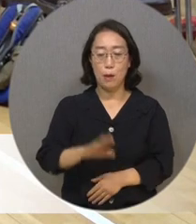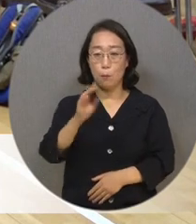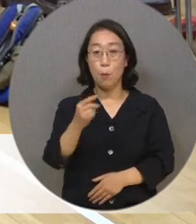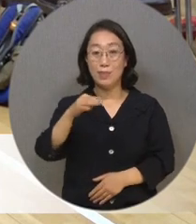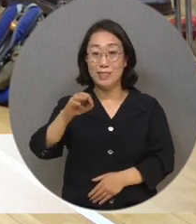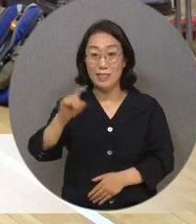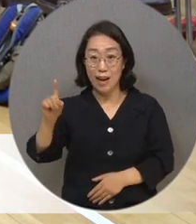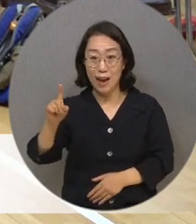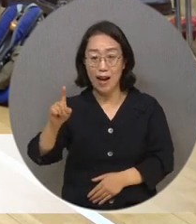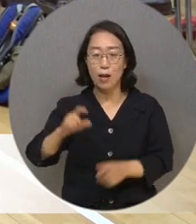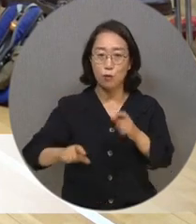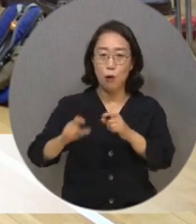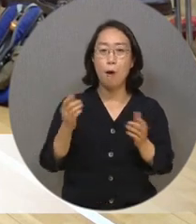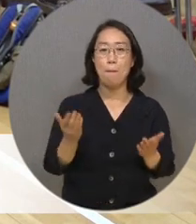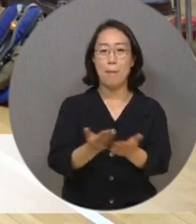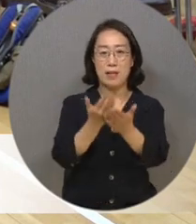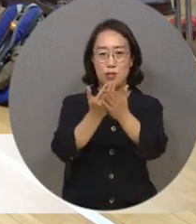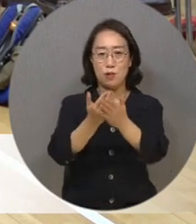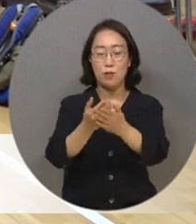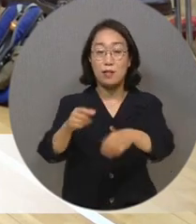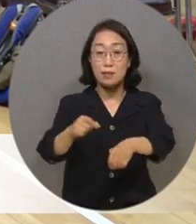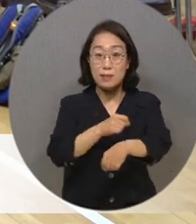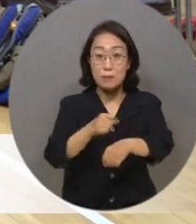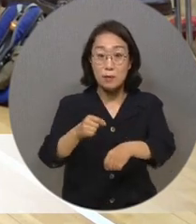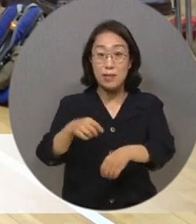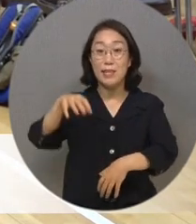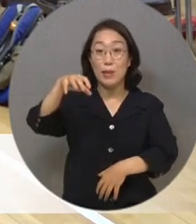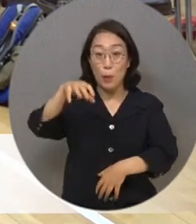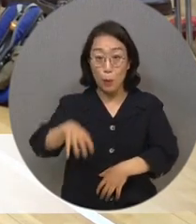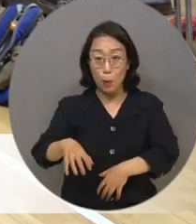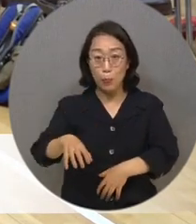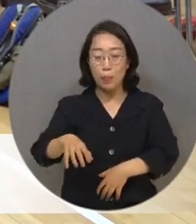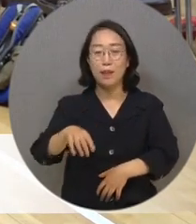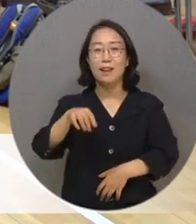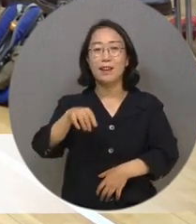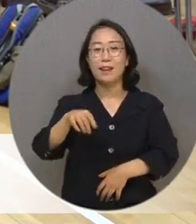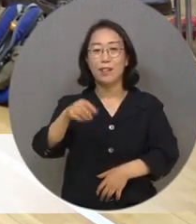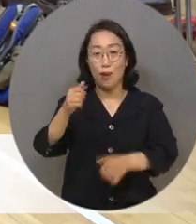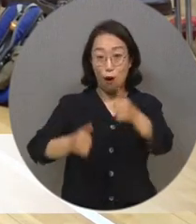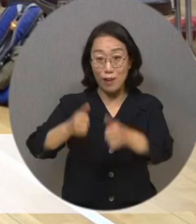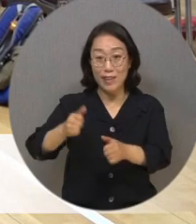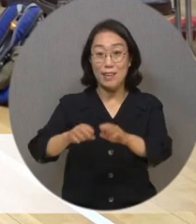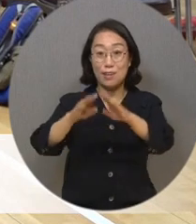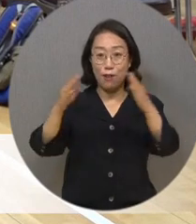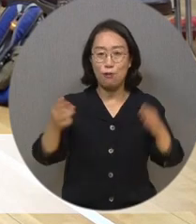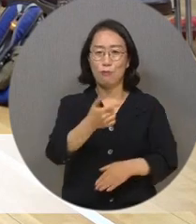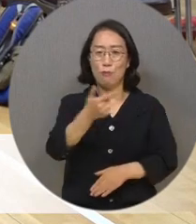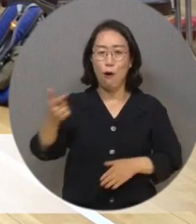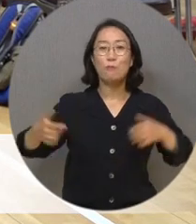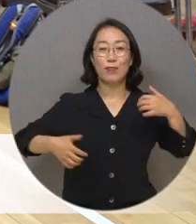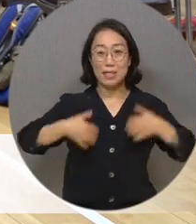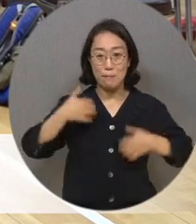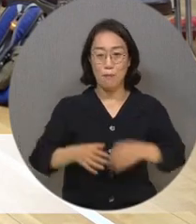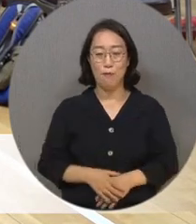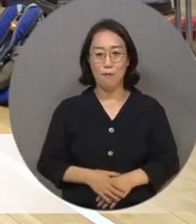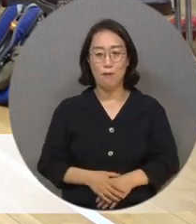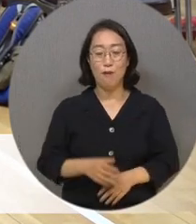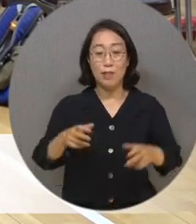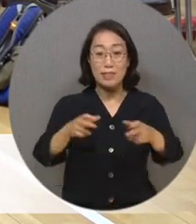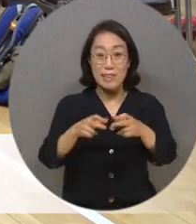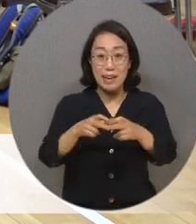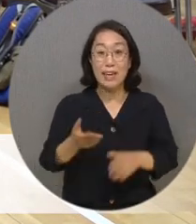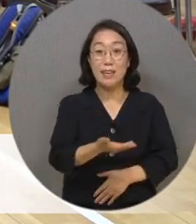보치아로 발전해 가고 있습니다. 특별히 우리 의정부에서 보치아 대회를 개최하게 되면 너무 기쁘게 생각하고 우리